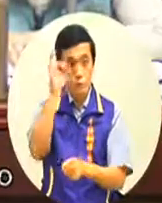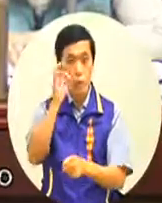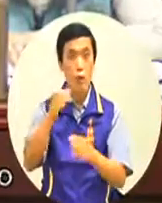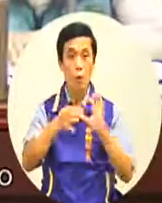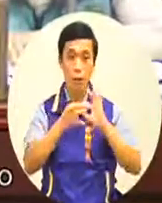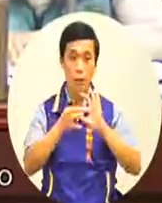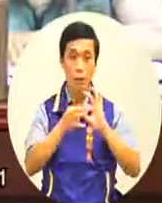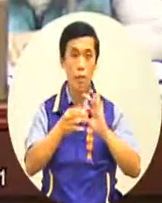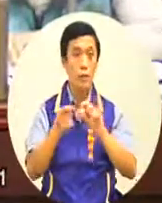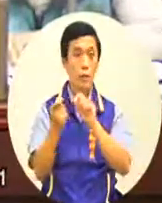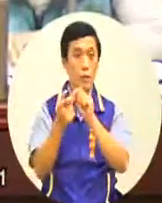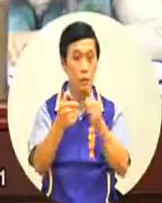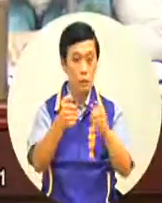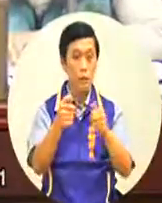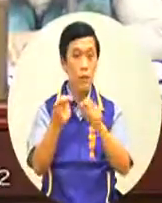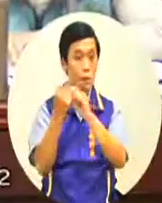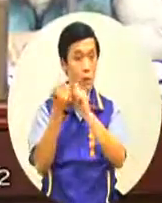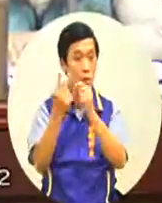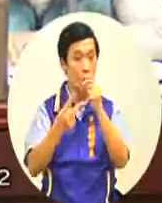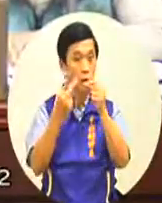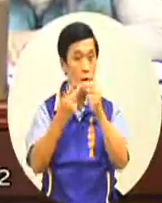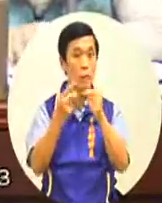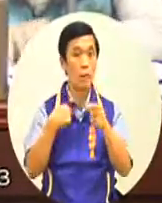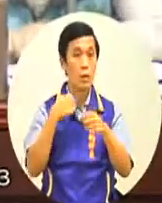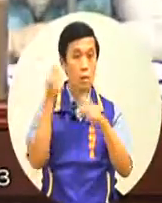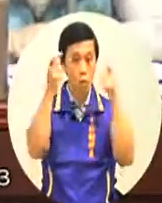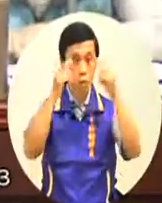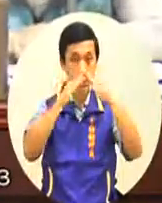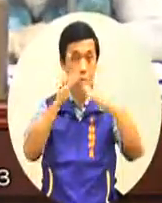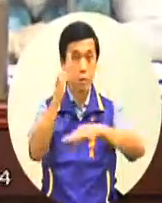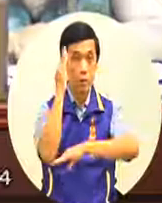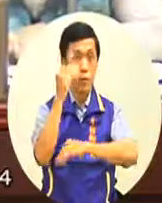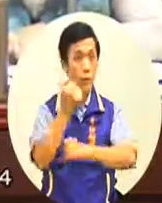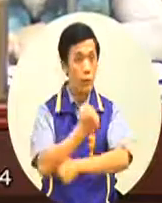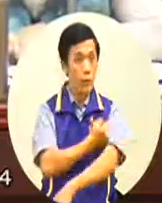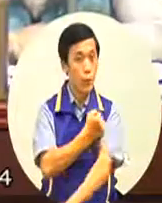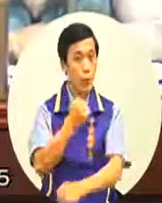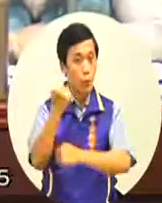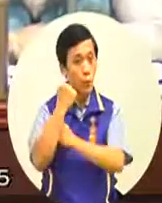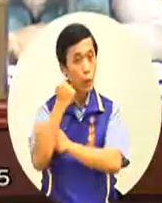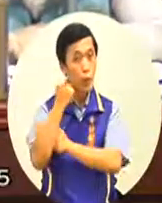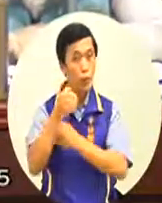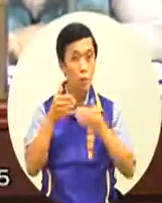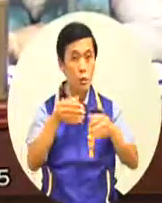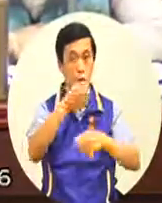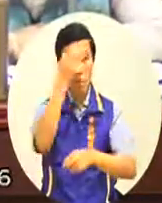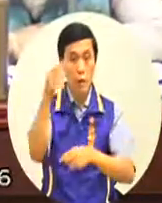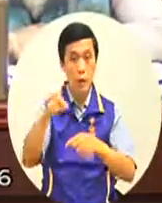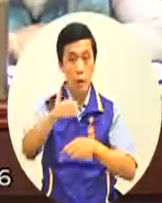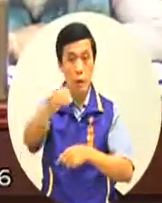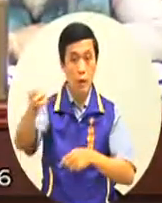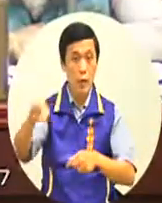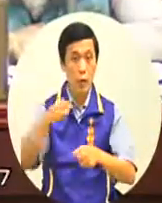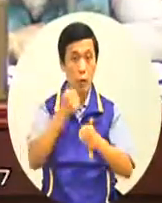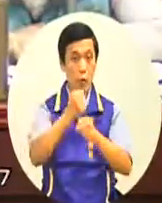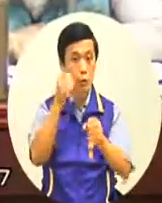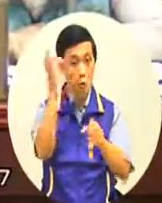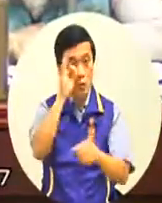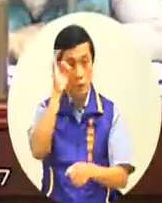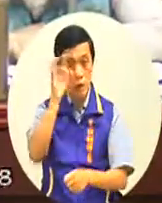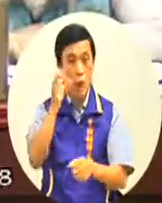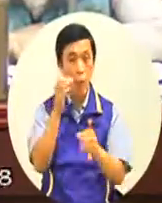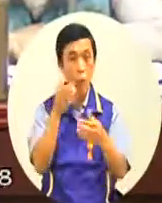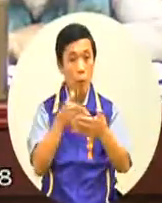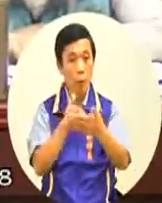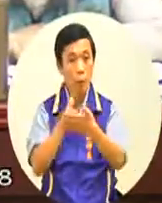两年来我们高雄市政府的努力，在青年的失业率这一块的数据是有下降的，有比